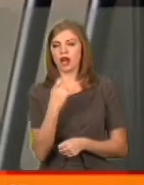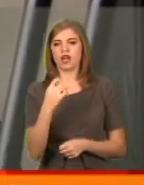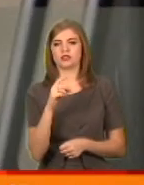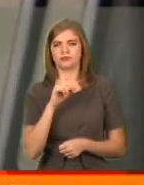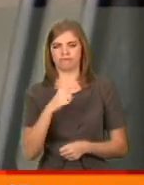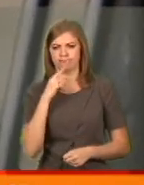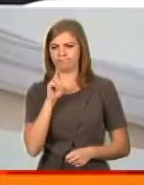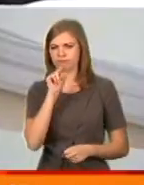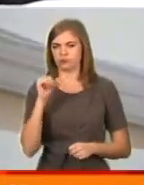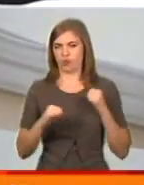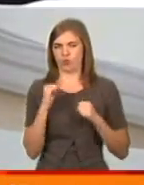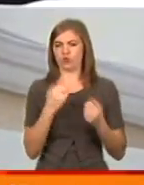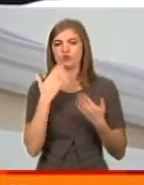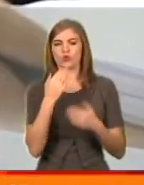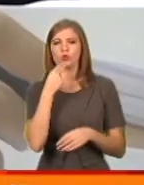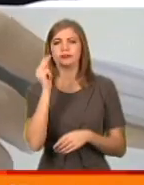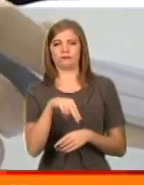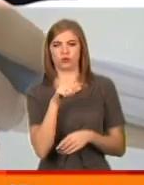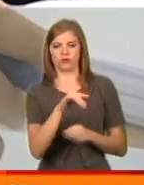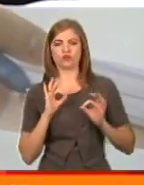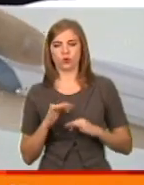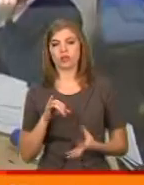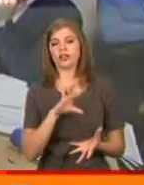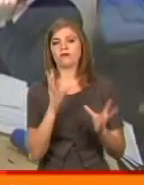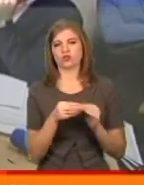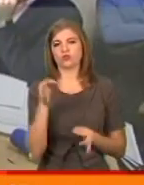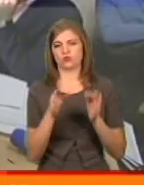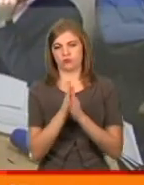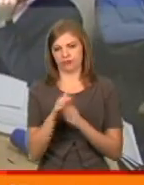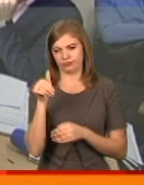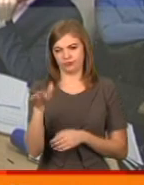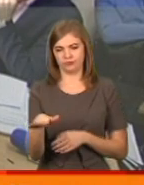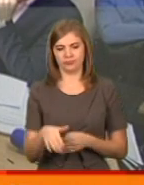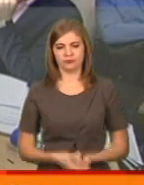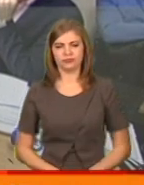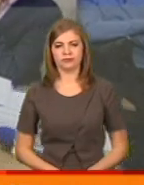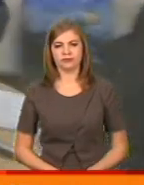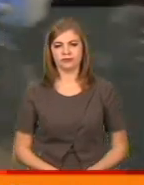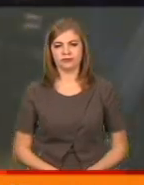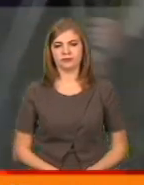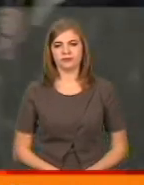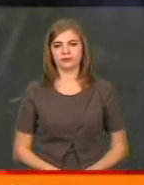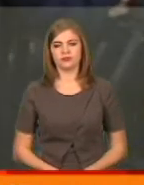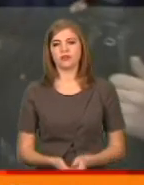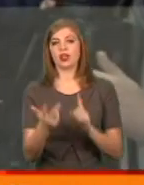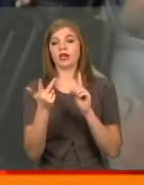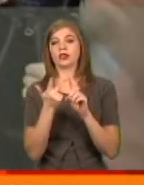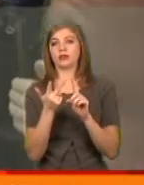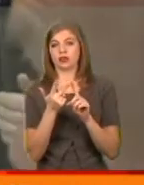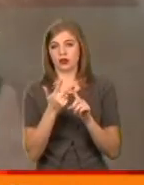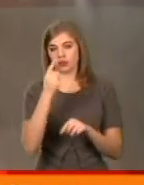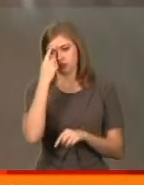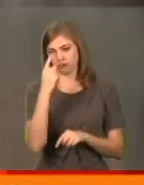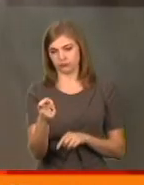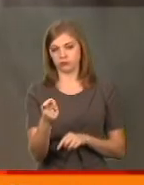голосно обурюється щодо звинувачень прокурора і врешті-решт суддя просить її залишити залу засідань. Третій – притягнути